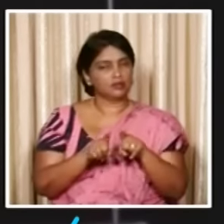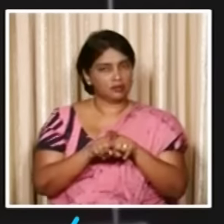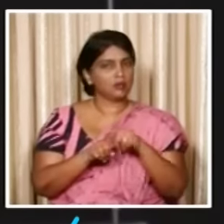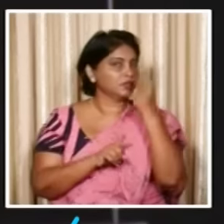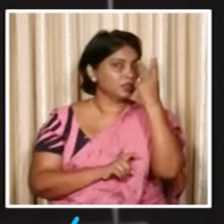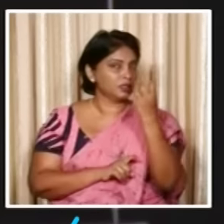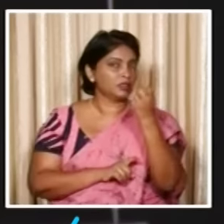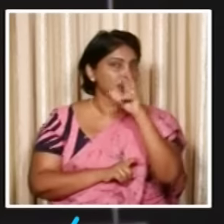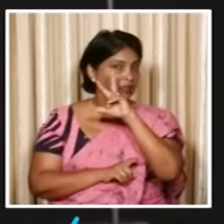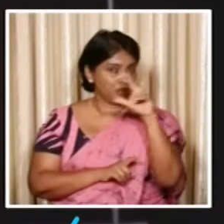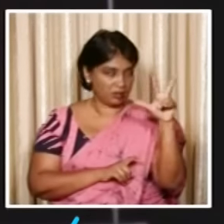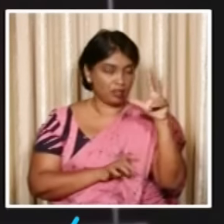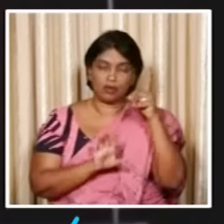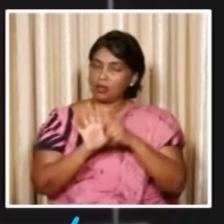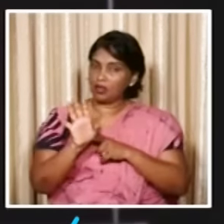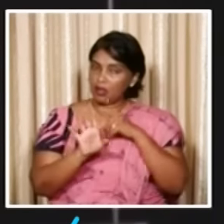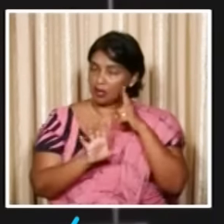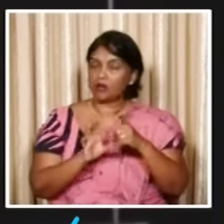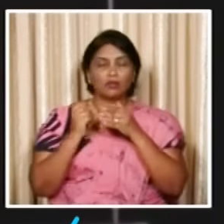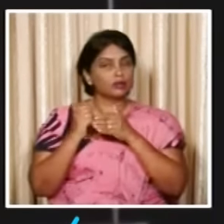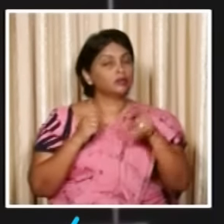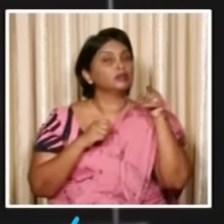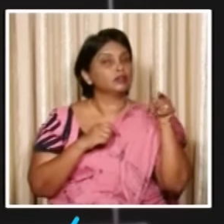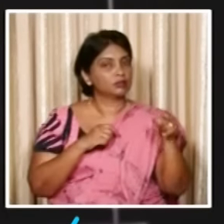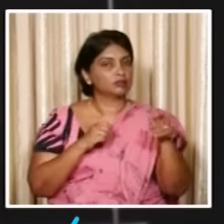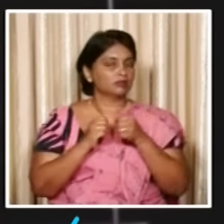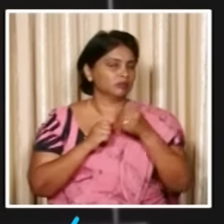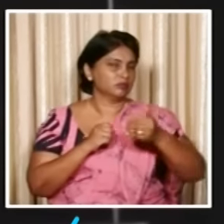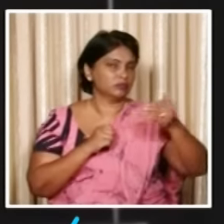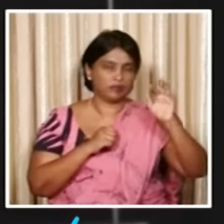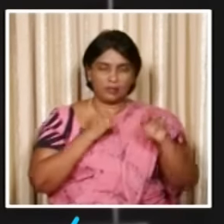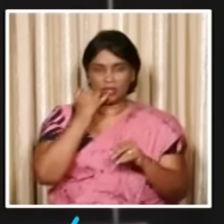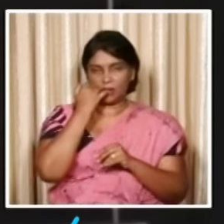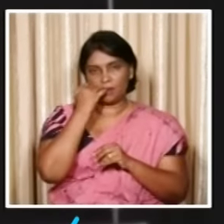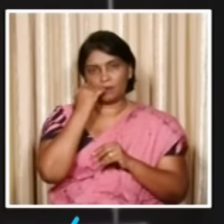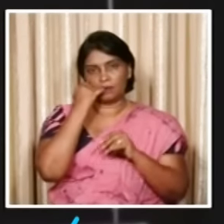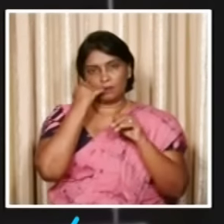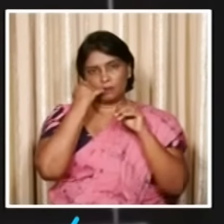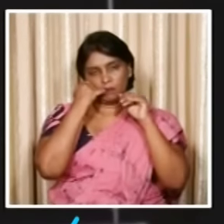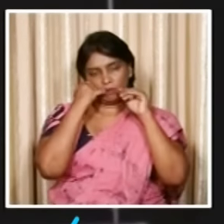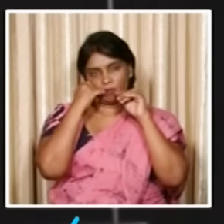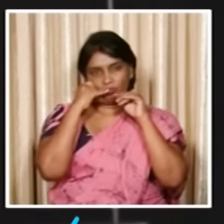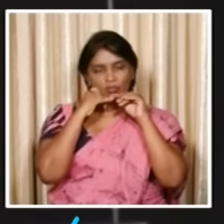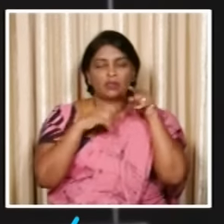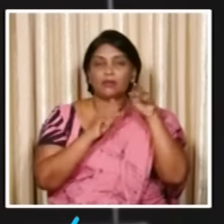2018 மேற்கொள்ள தொடங்கினர். அதன் தொடர்ச்சியாக இவ்வாலயத்தில் வழிபாடுகளை மேற்கொள்ள தடை விதிக்க கோரி